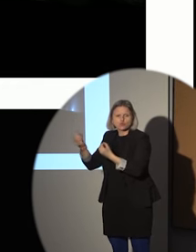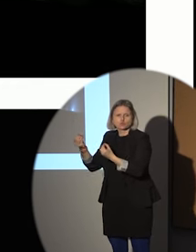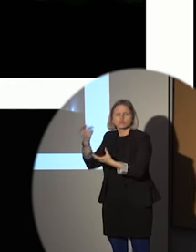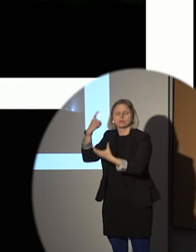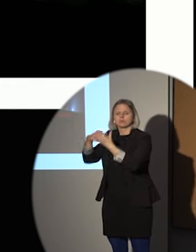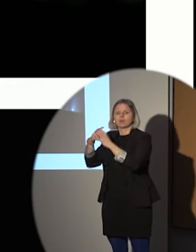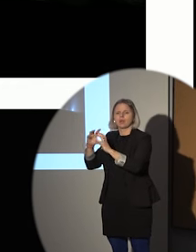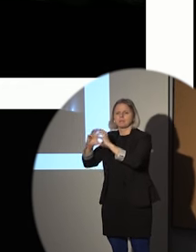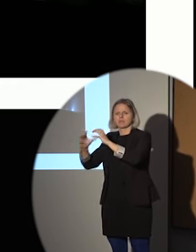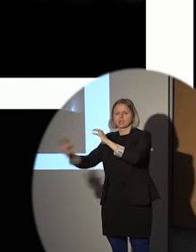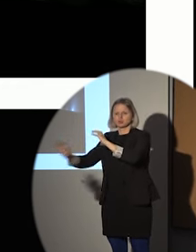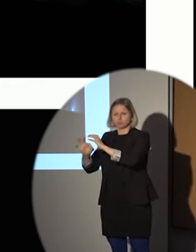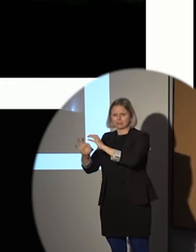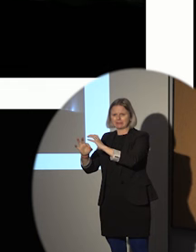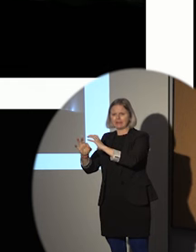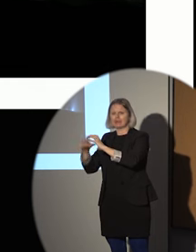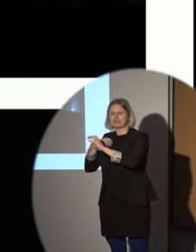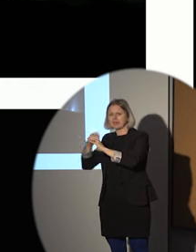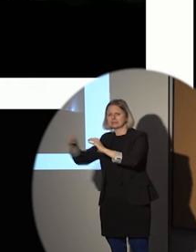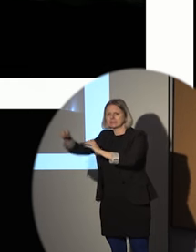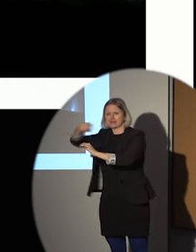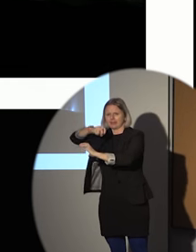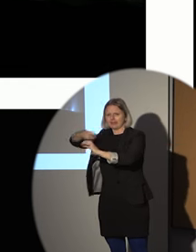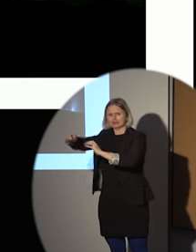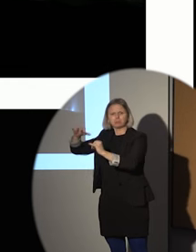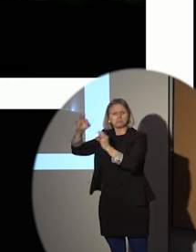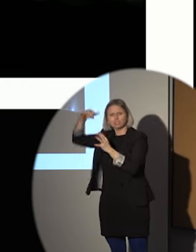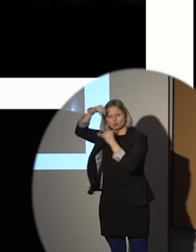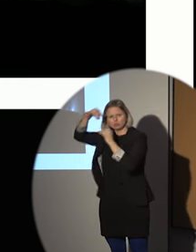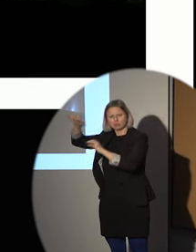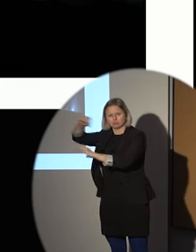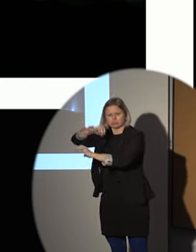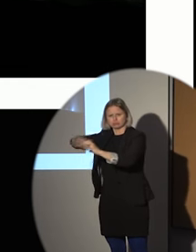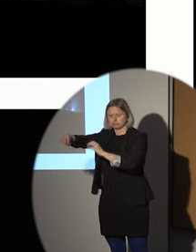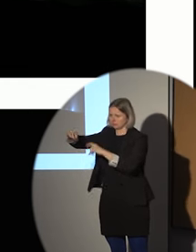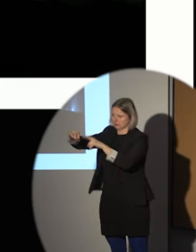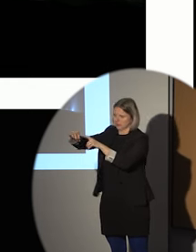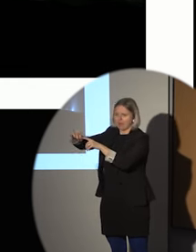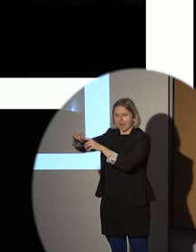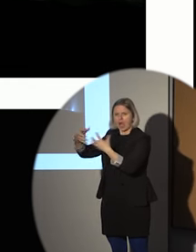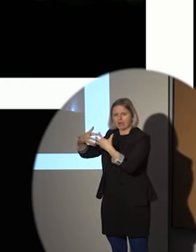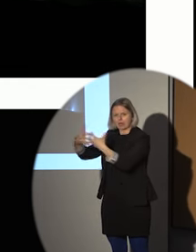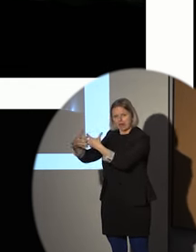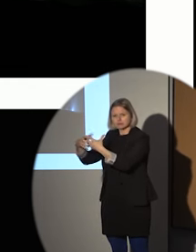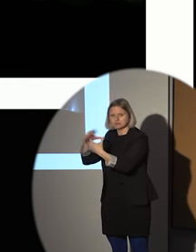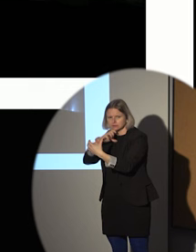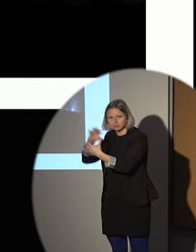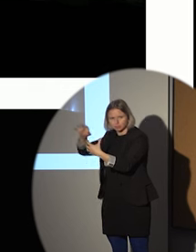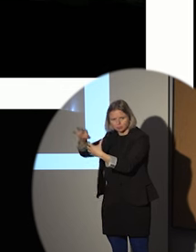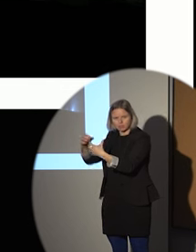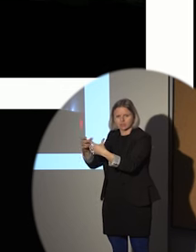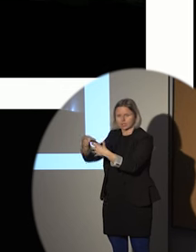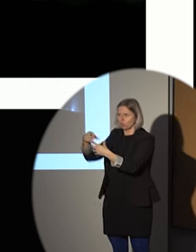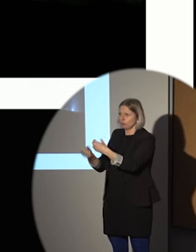exemple, Encelade, qui est un tout petit satellite, lui montre des magnifiques geysers qui vont tellement haut qu'ils